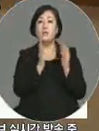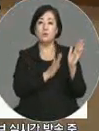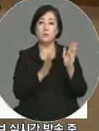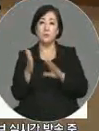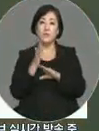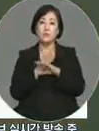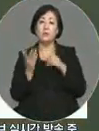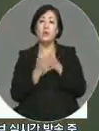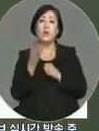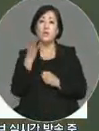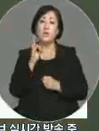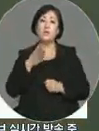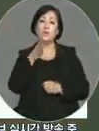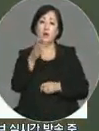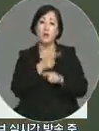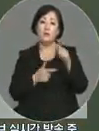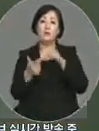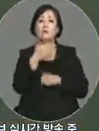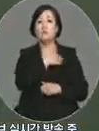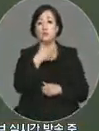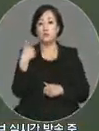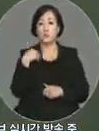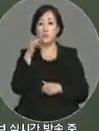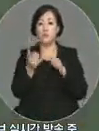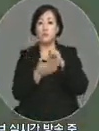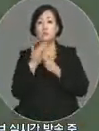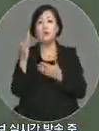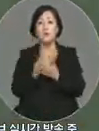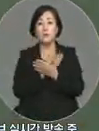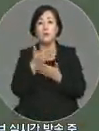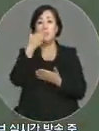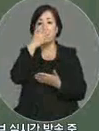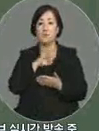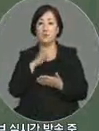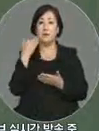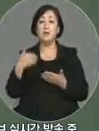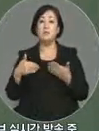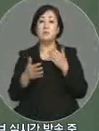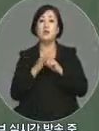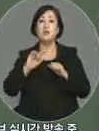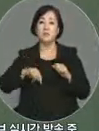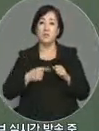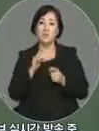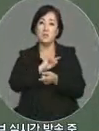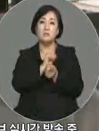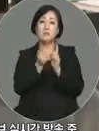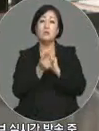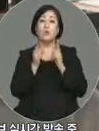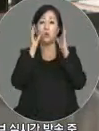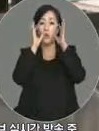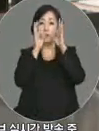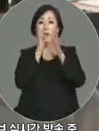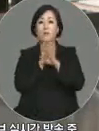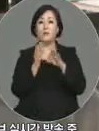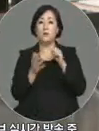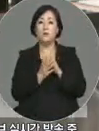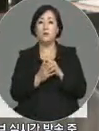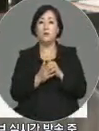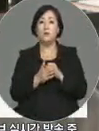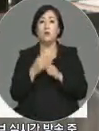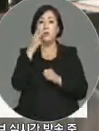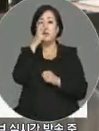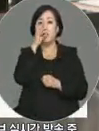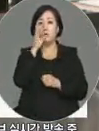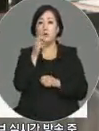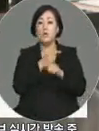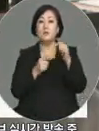이과가 유리하긴 하지만 선택 과목별 유불리에만 집중하지 말고 자신만의 공부를 해야 합니다. 탐구 과목 위주로